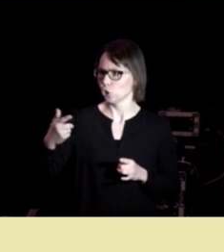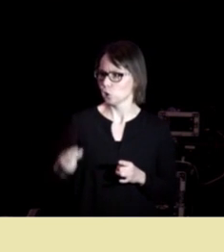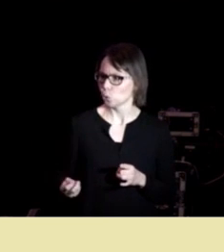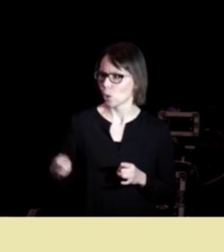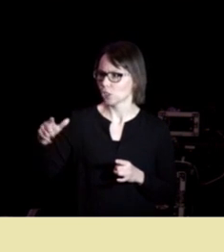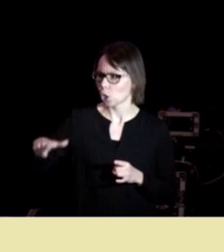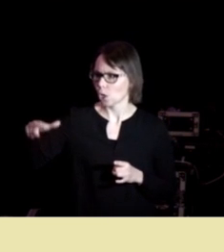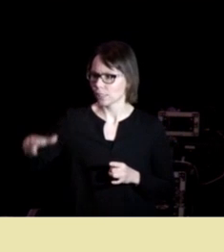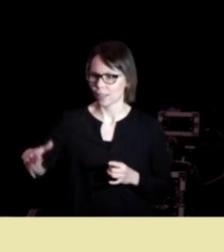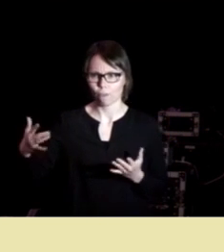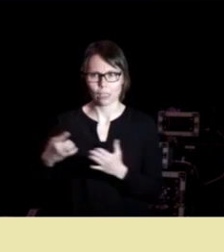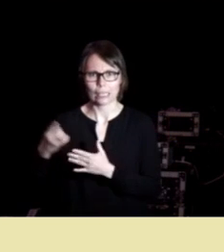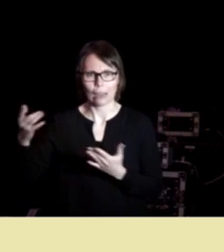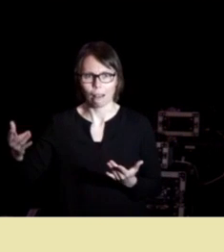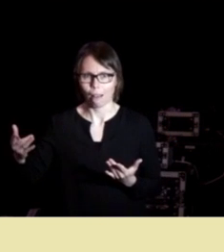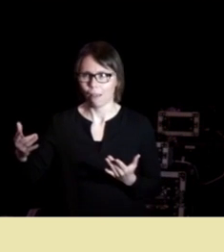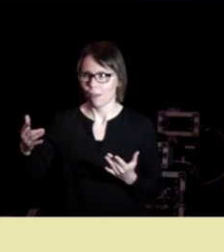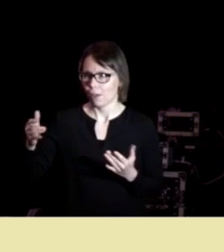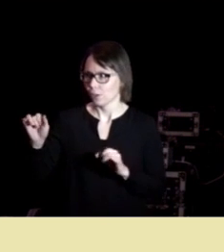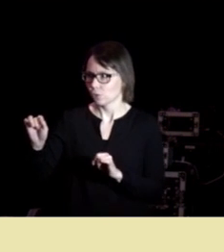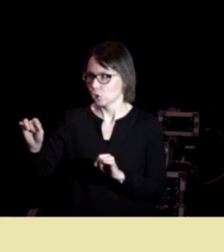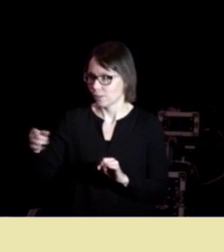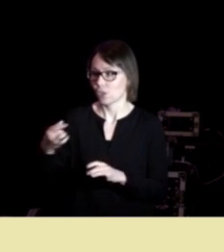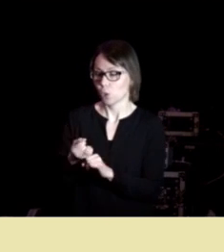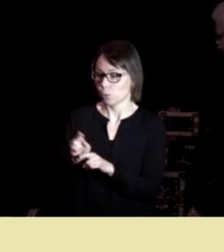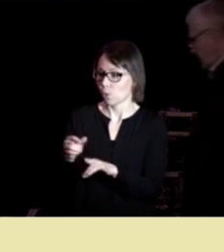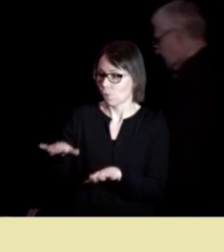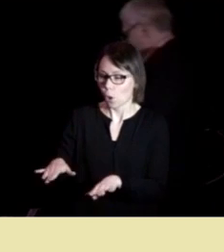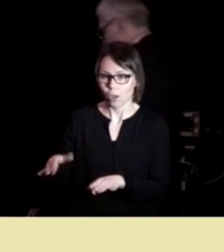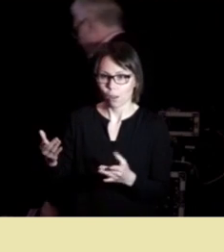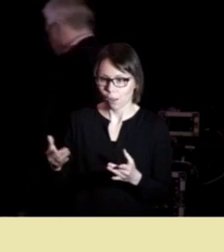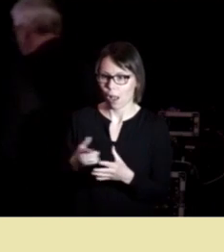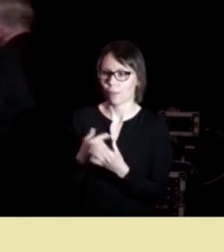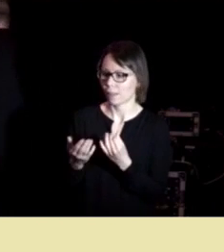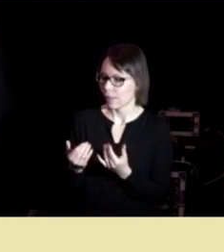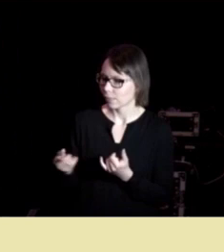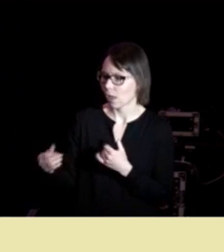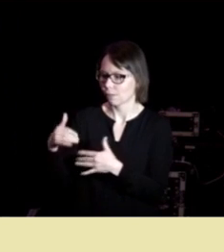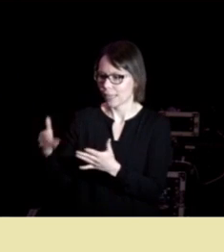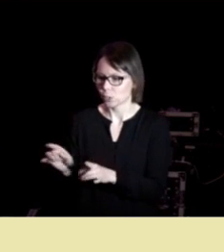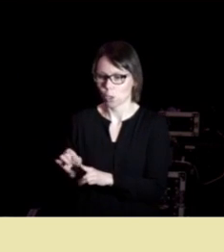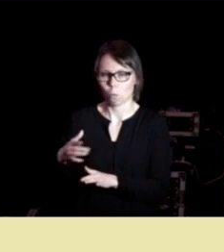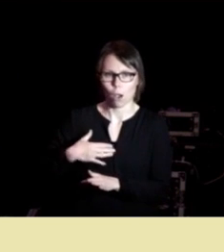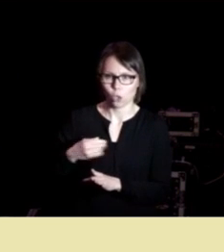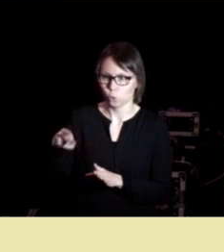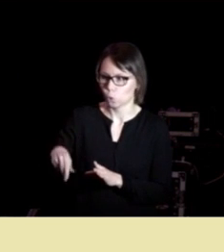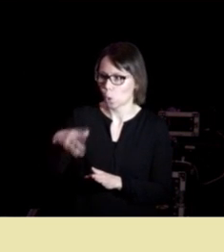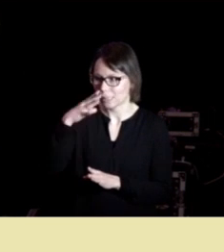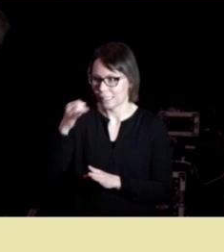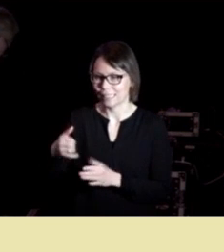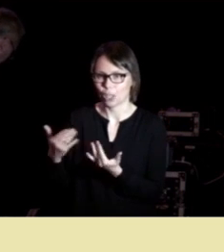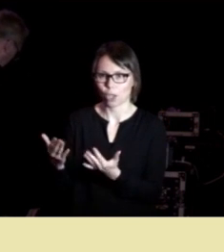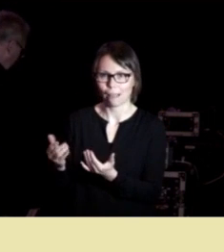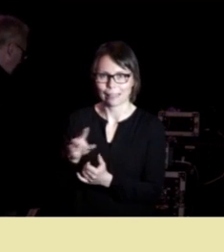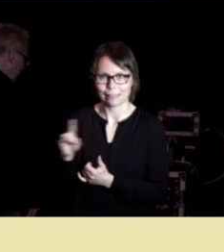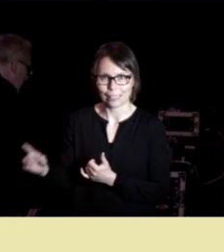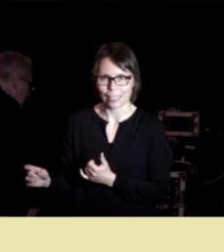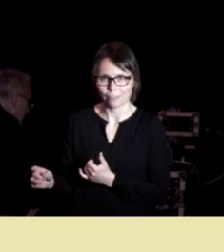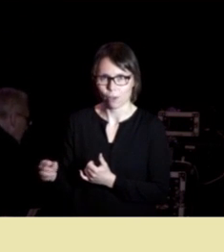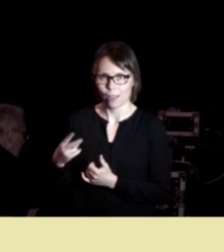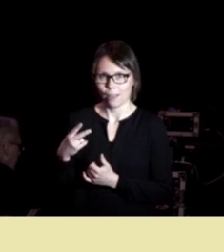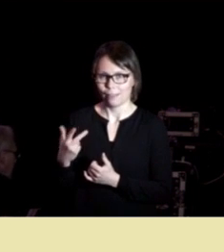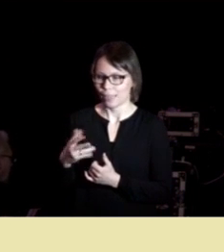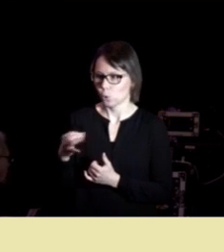2017? Nå skal vi ikke forstyrre dem, nå skal de få jobbe som før. Og her ser dere antall ventende. Dette er en avdeling som har 290 dagers ventetid